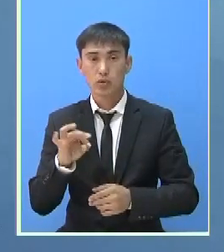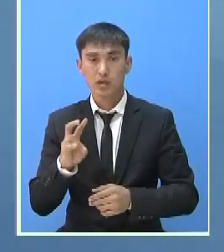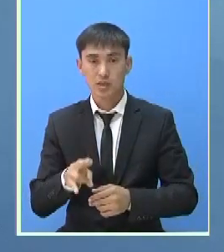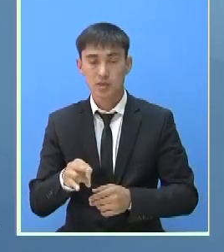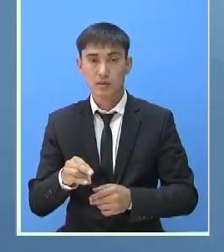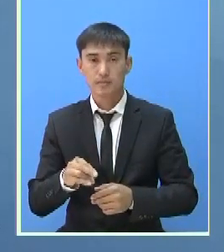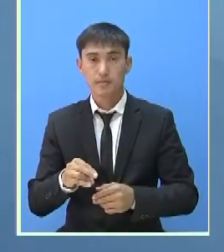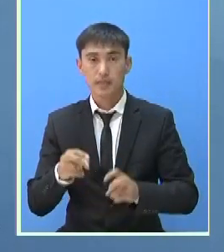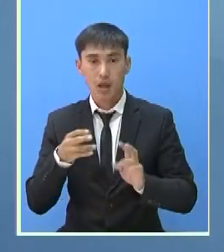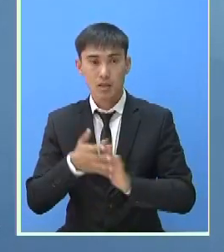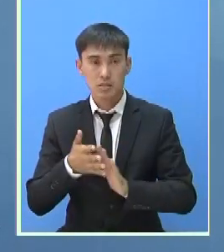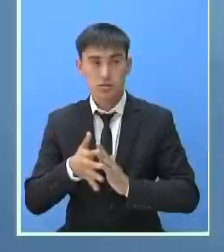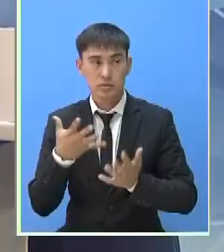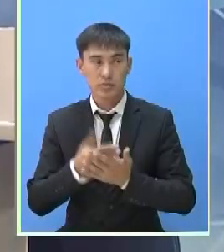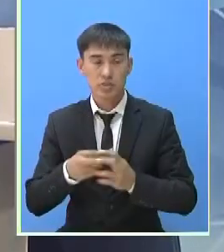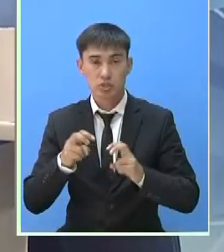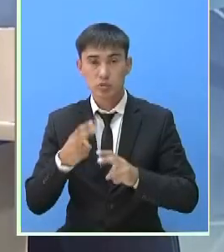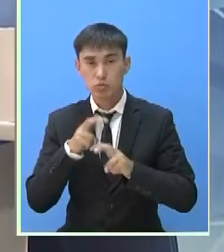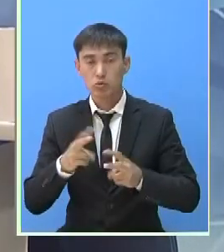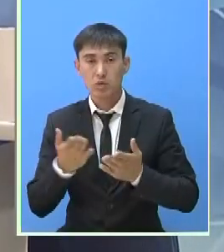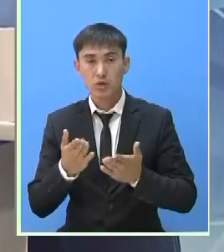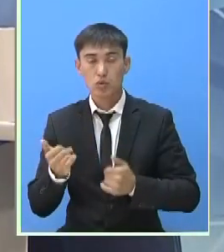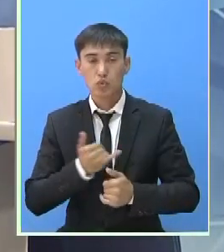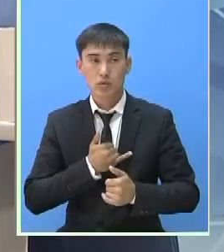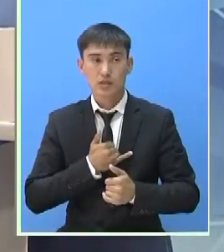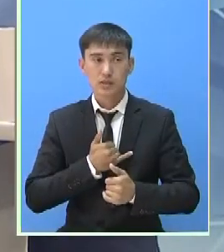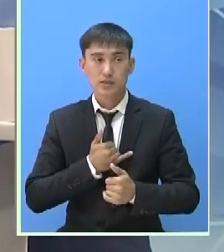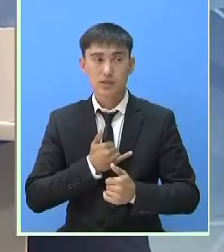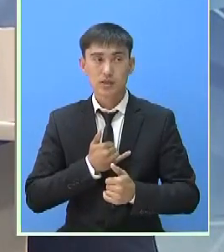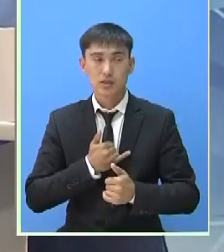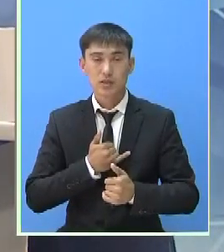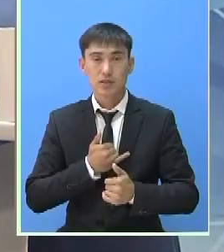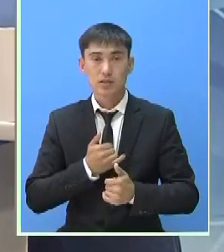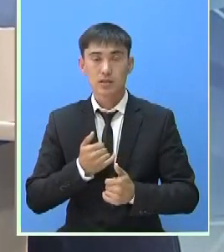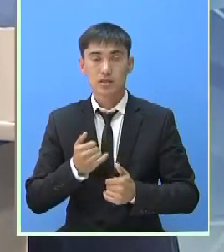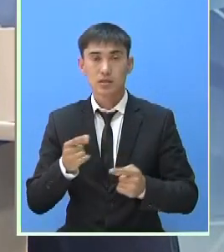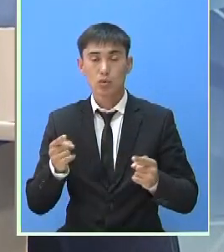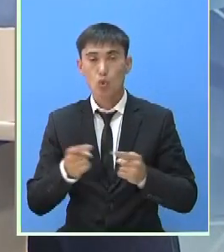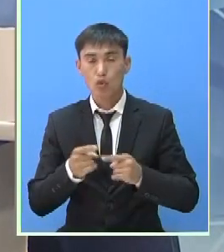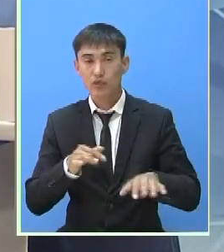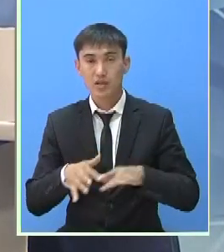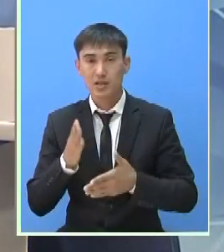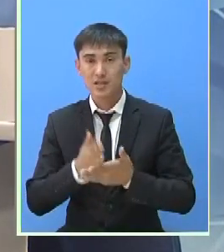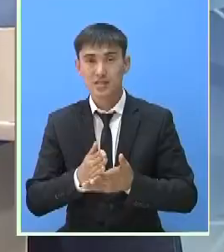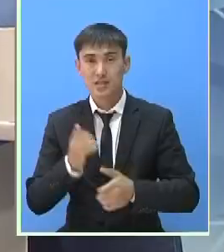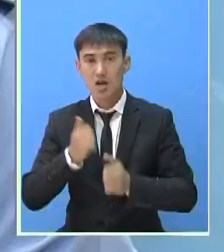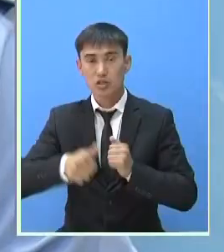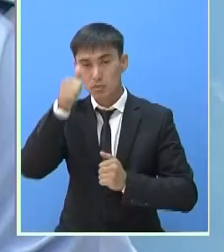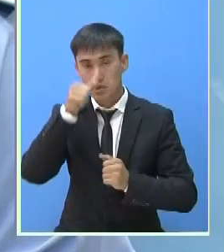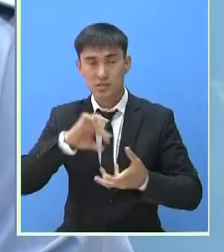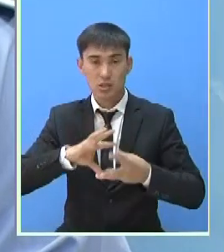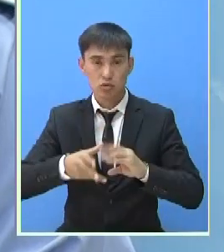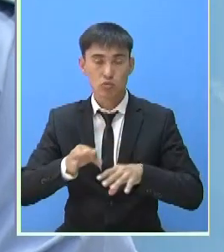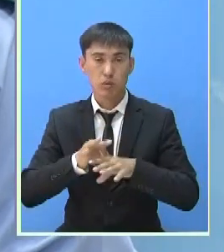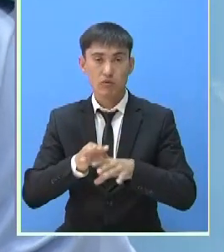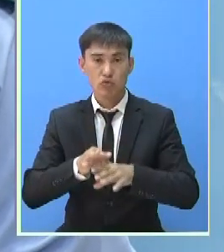мы тоже анализируем свои части, смотрим, какие у нас, вот, как говорил, уже 300 уголовных дел есть, мы их ежемесячно анализируем, проводим